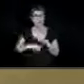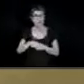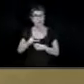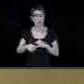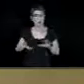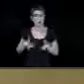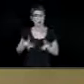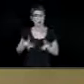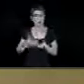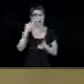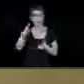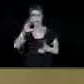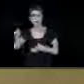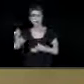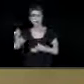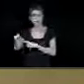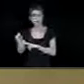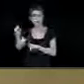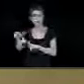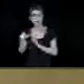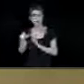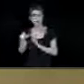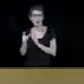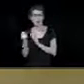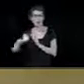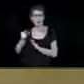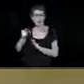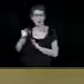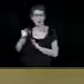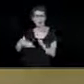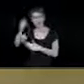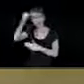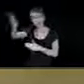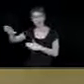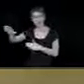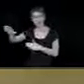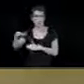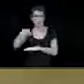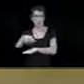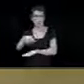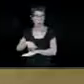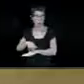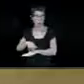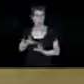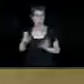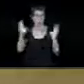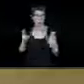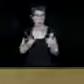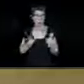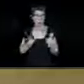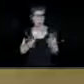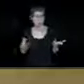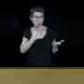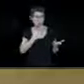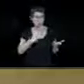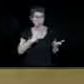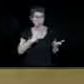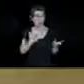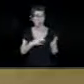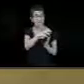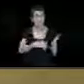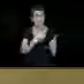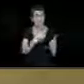est tenu d'en informer le procureur. » Donc il me semble que depuis que la région a reçu ce rapport de la Chambre régionale des comptes,